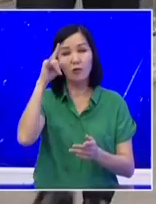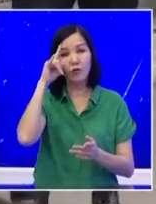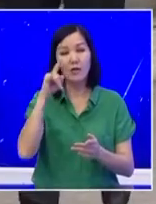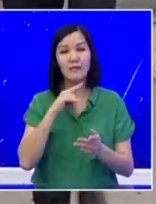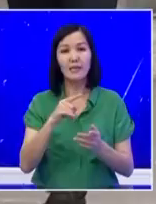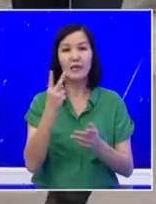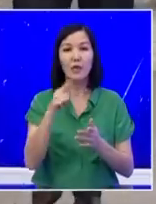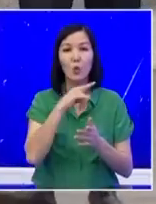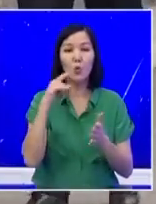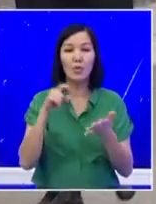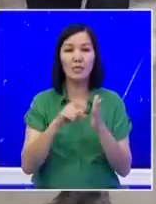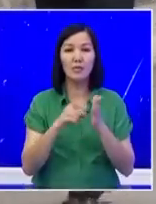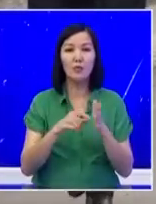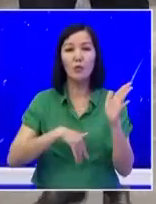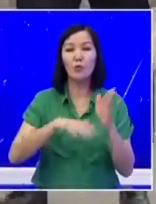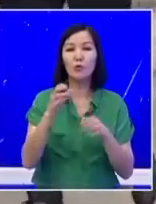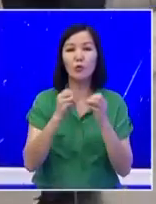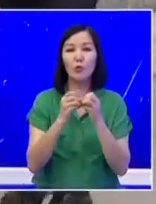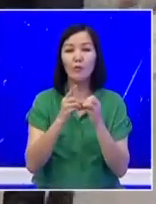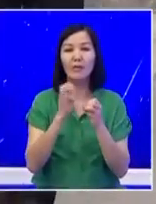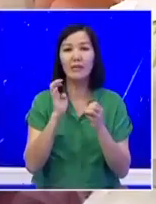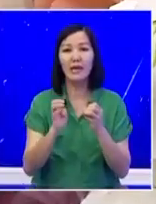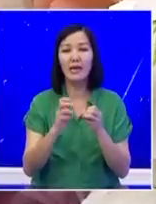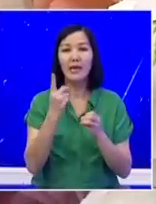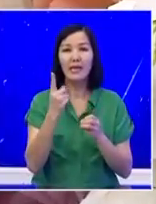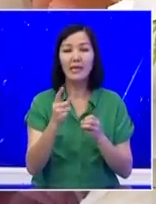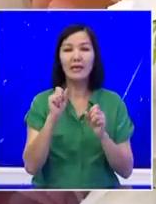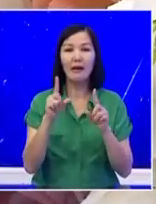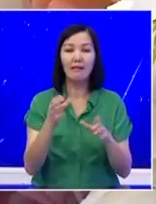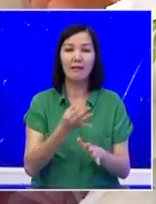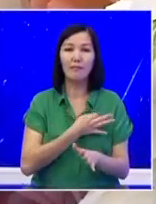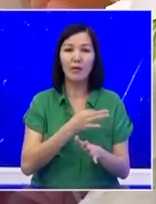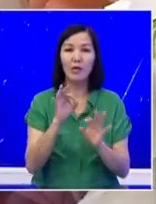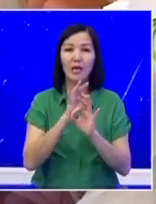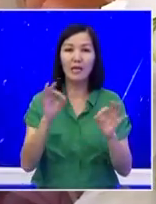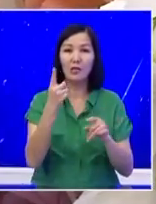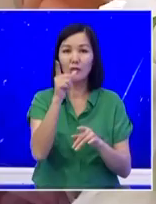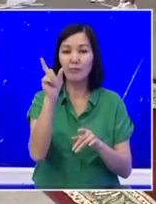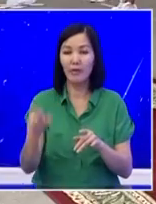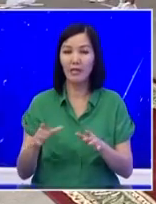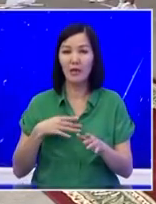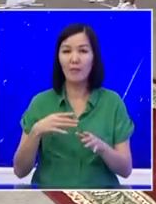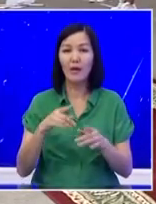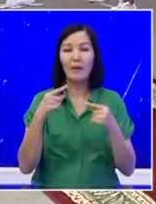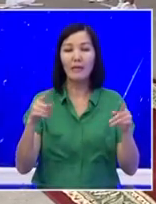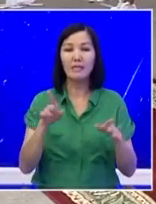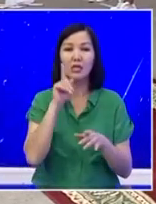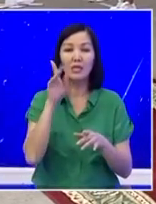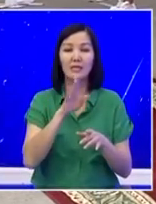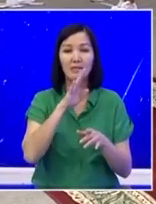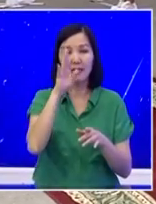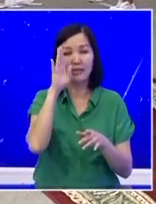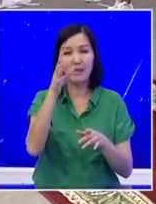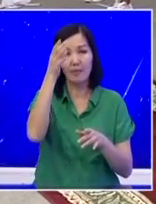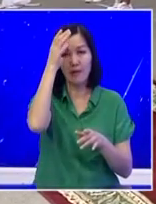Үздігі 11-ші А сыныбы. Бір өзінен 2 алтын белгі, бір үздік аттестат иегері шықты. Өзге ұл қыздар да білімді. Әр